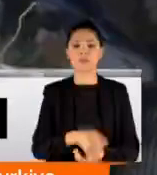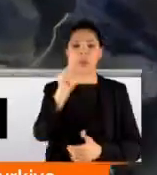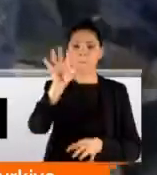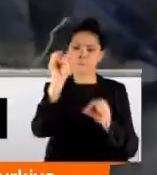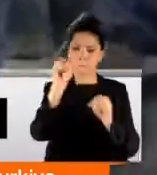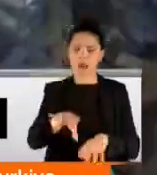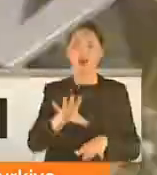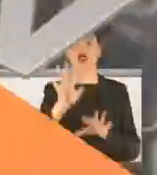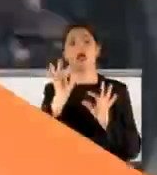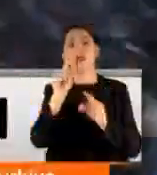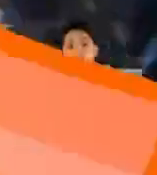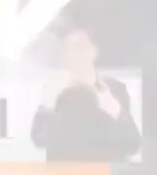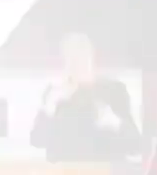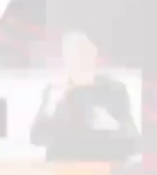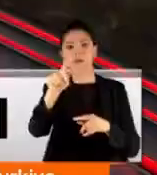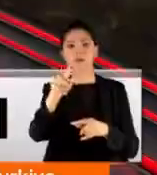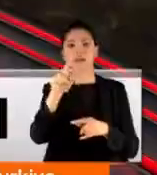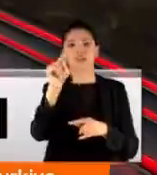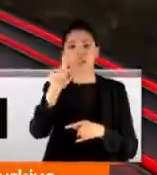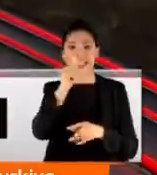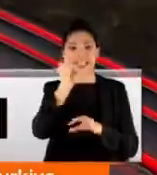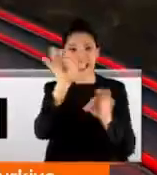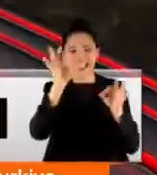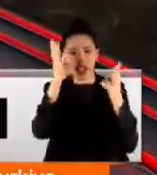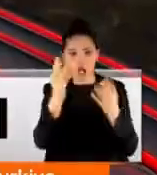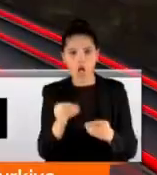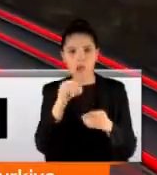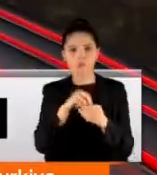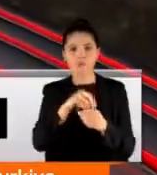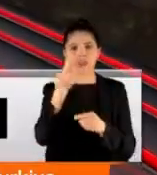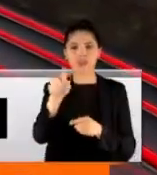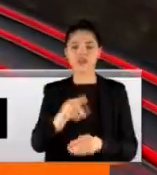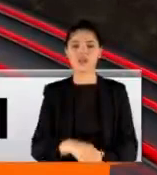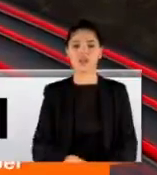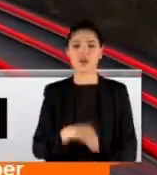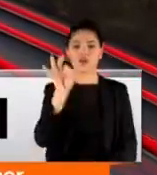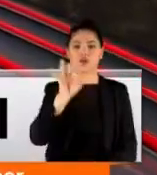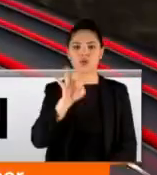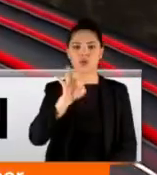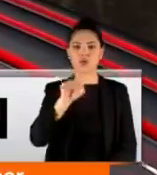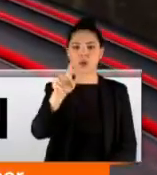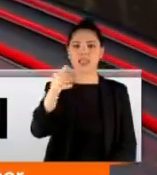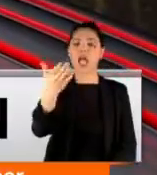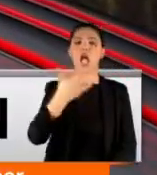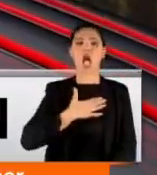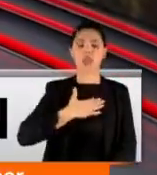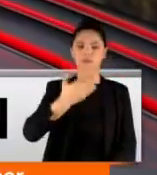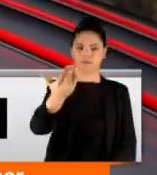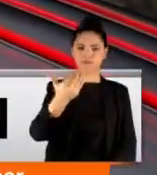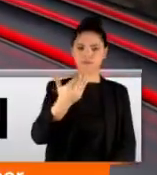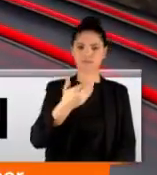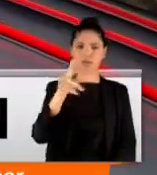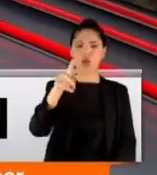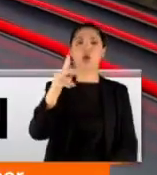hemen bırakabiliriz. Çünkü en azından sessiz olalım. Ben seni bırakayım. Şu an... Şöyle istersen sen çekil oradan. Bence